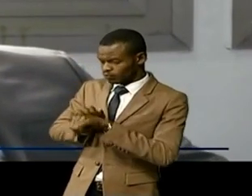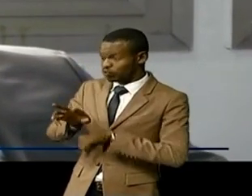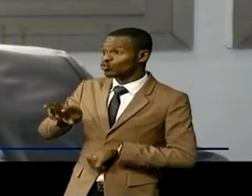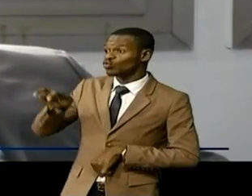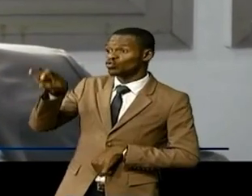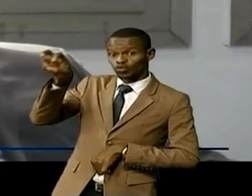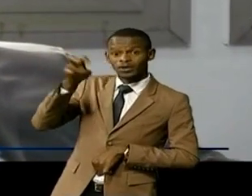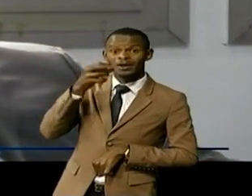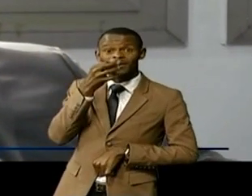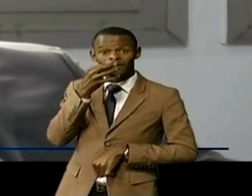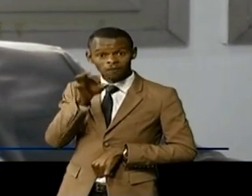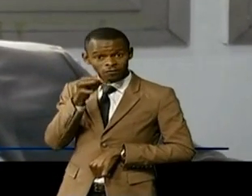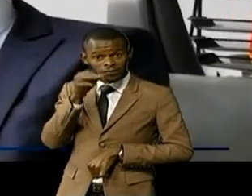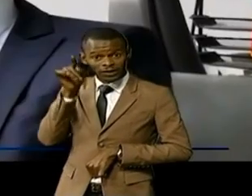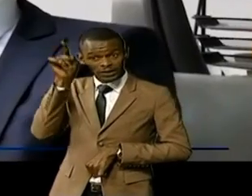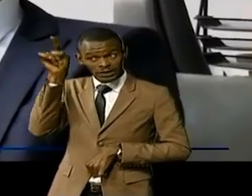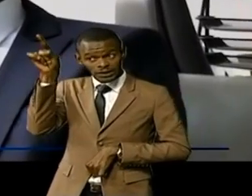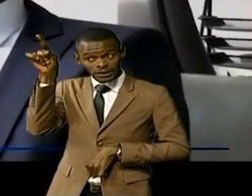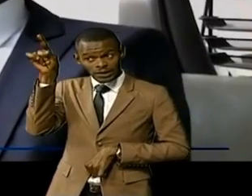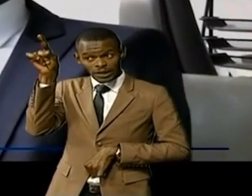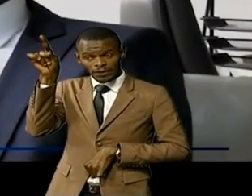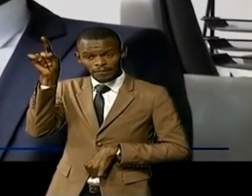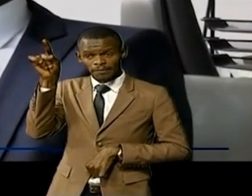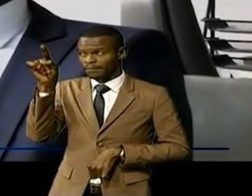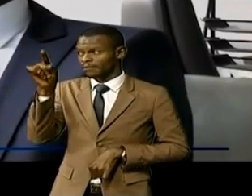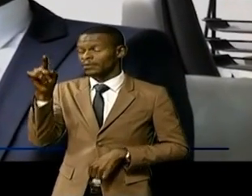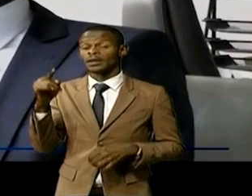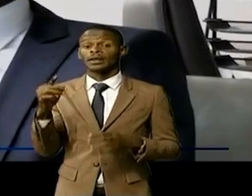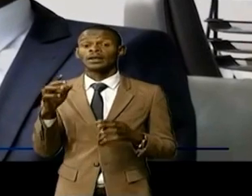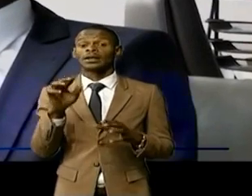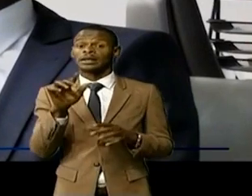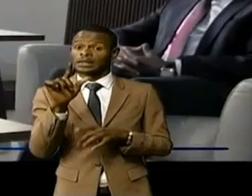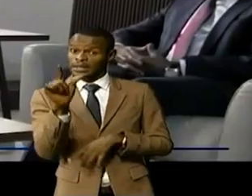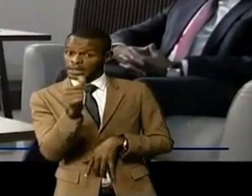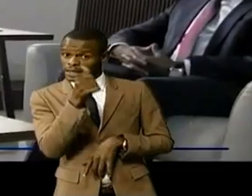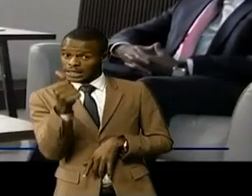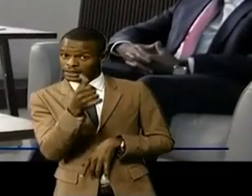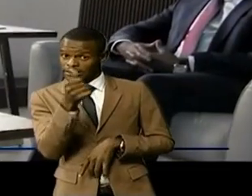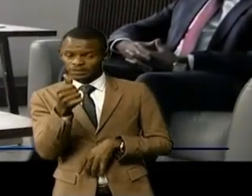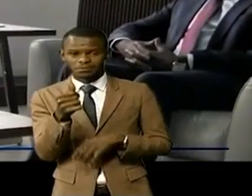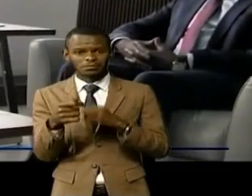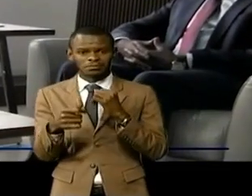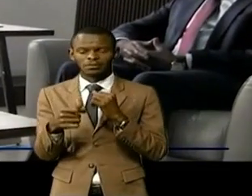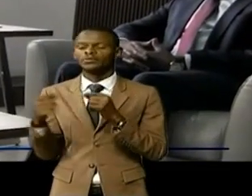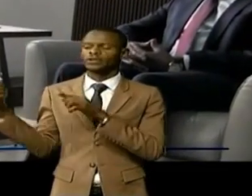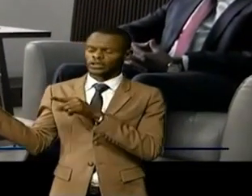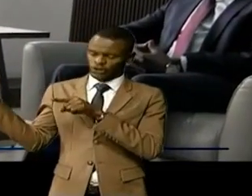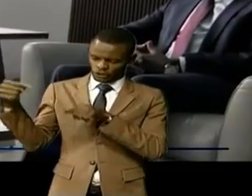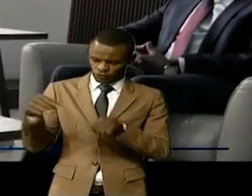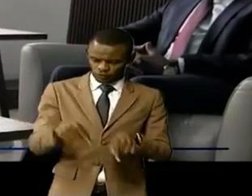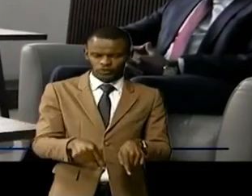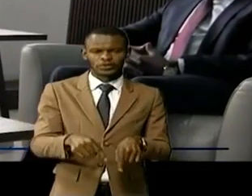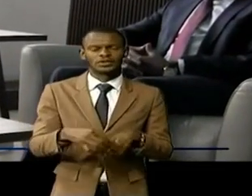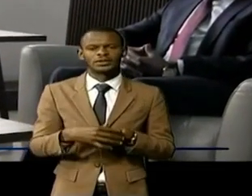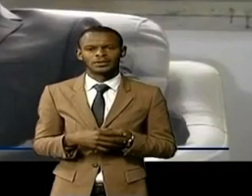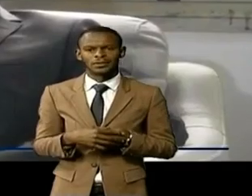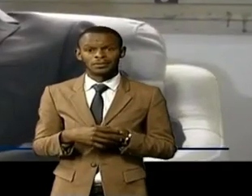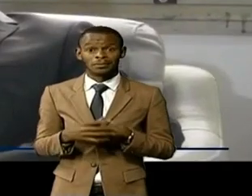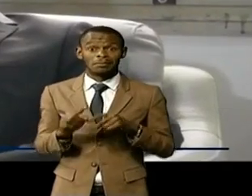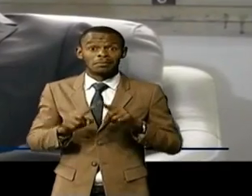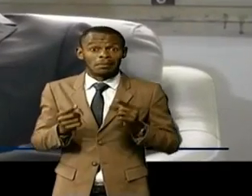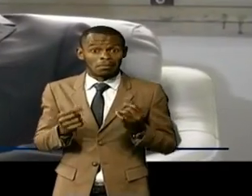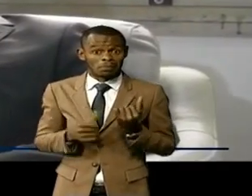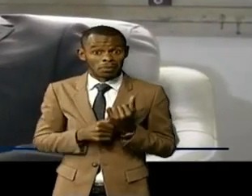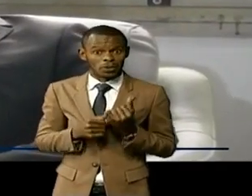appropriés. C'est lundi 8 novembre, c'est lui pour qui de folles rumeurs avaient donné pour mort et de retour à Kinshasa pour